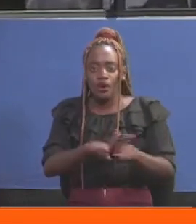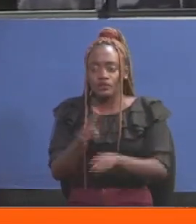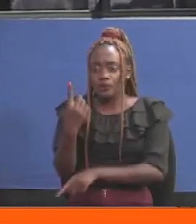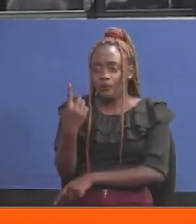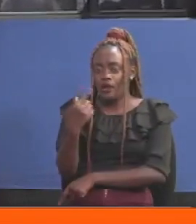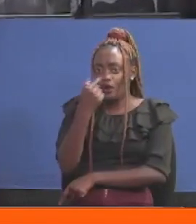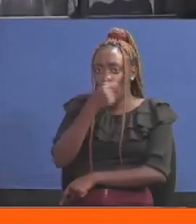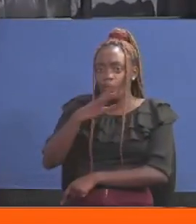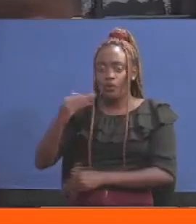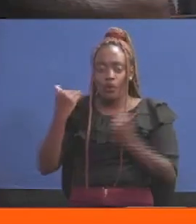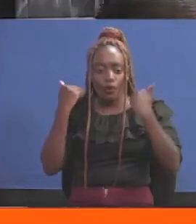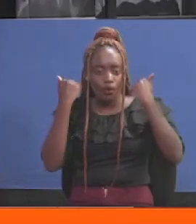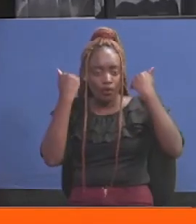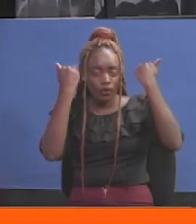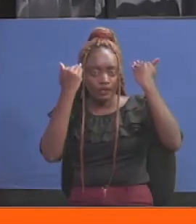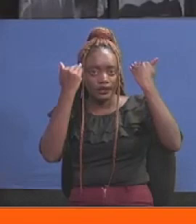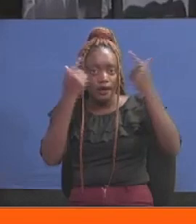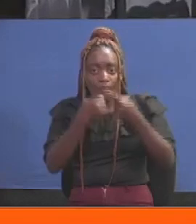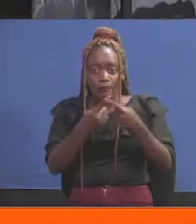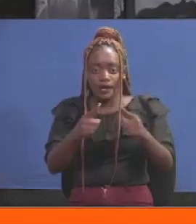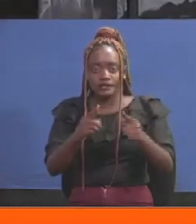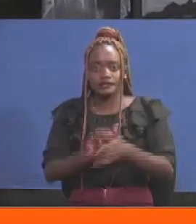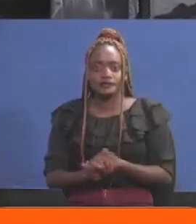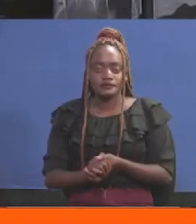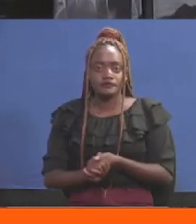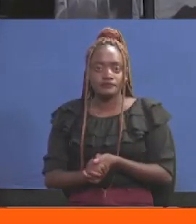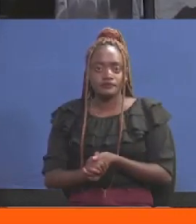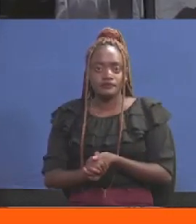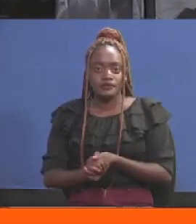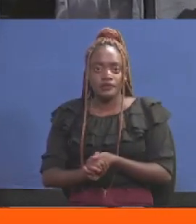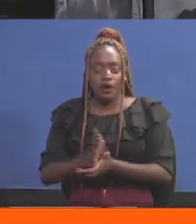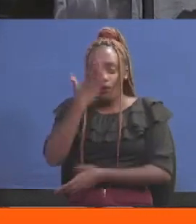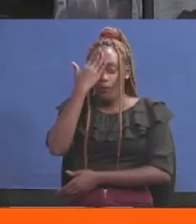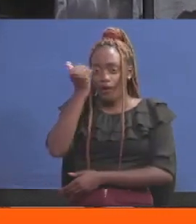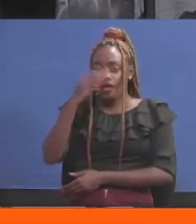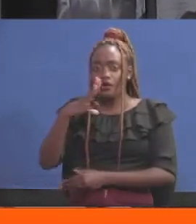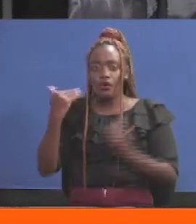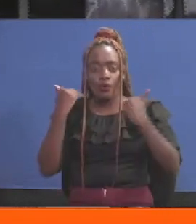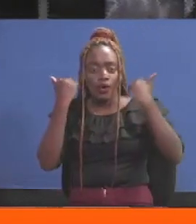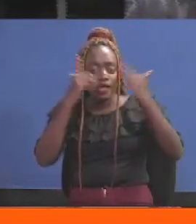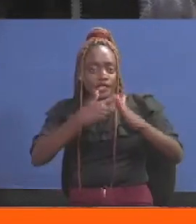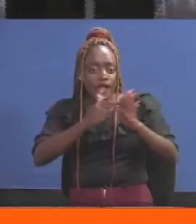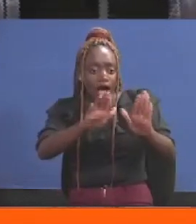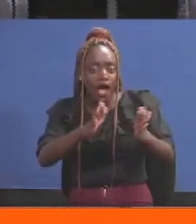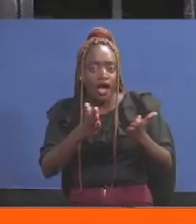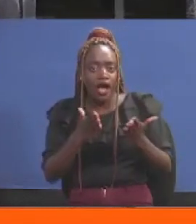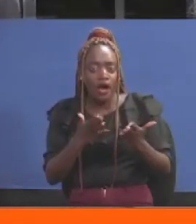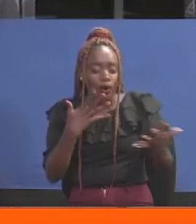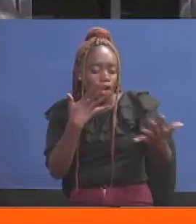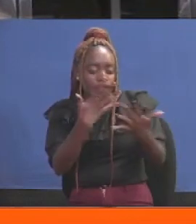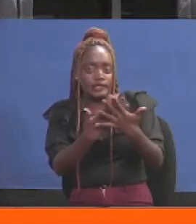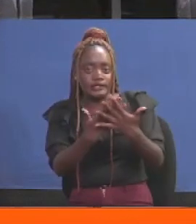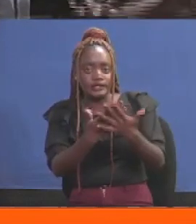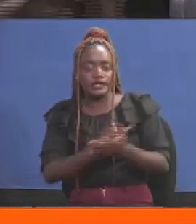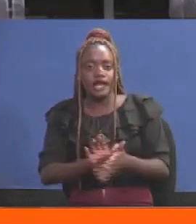mmoja wa wale walikuwa wameenda kotini, lakini sababu ya kwenda kotini ni vile hilo jambo lilitufikia